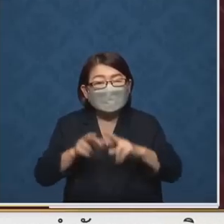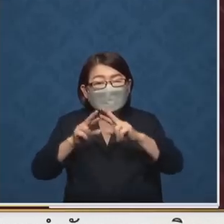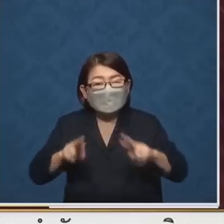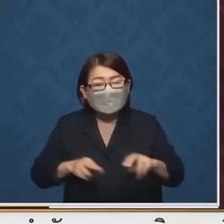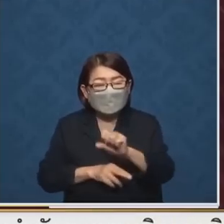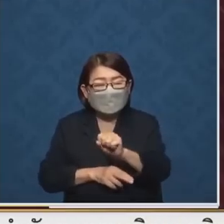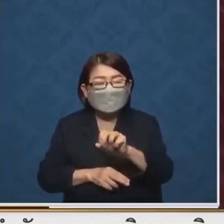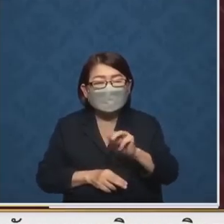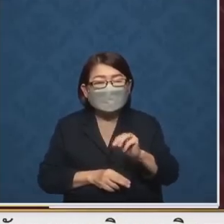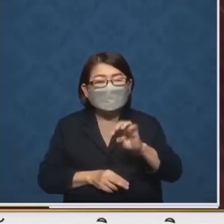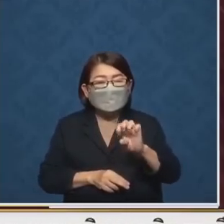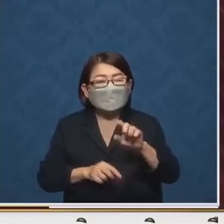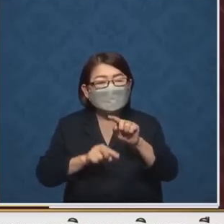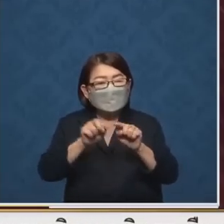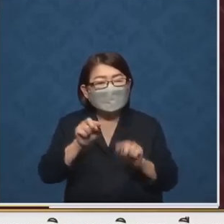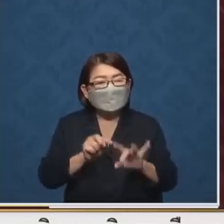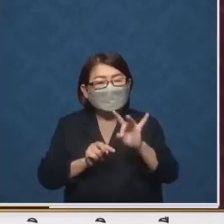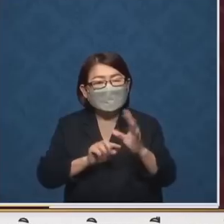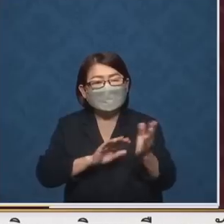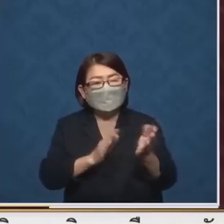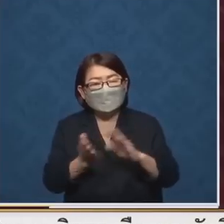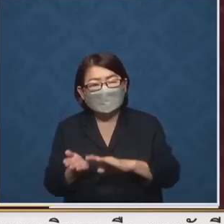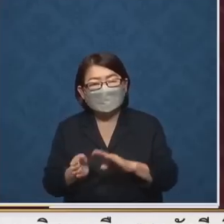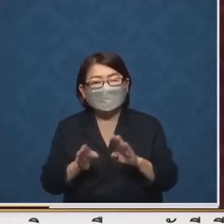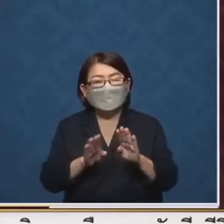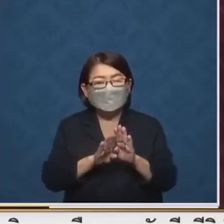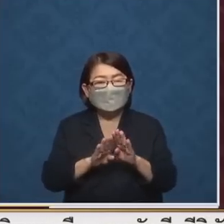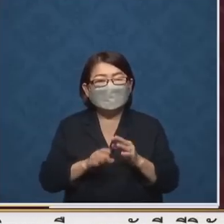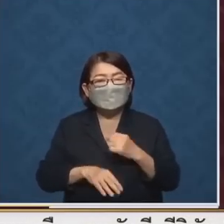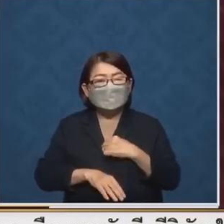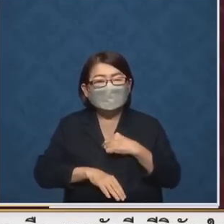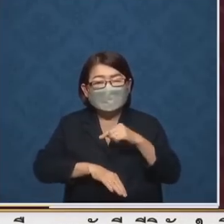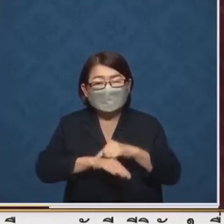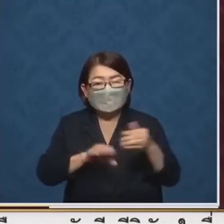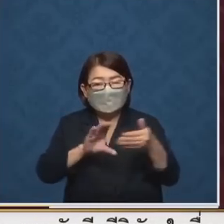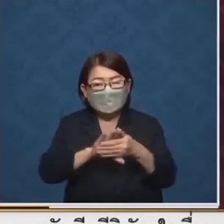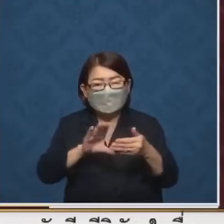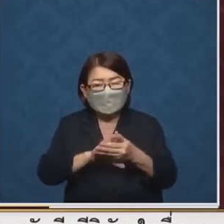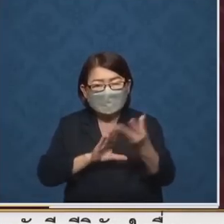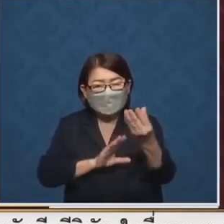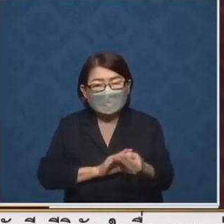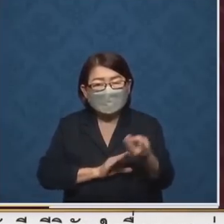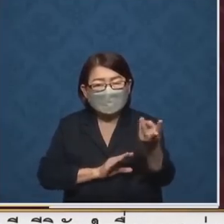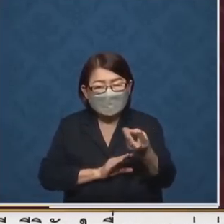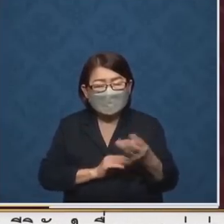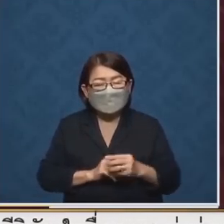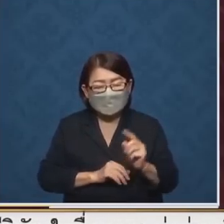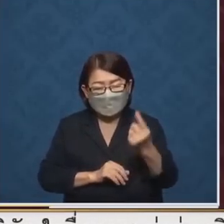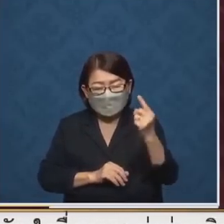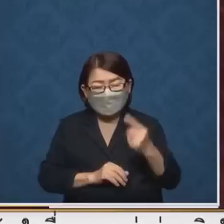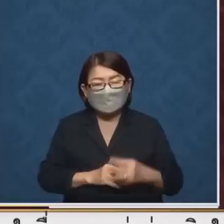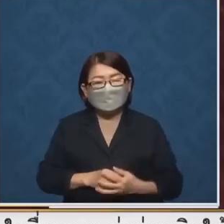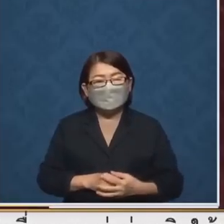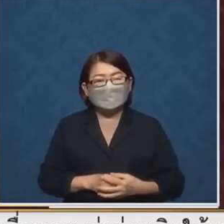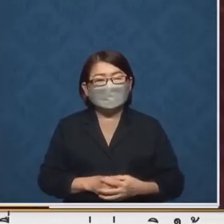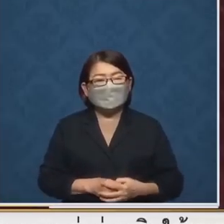ของประเทศไทยจะล้มละลายครับผมหรออ 2-3 สไลนไม่กสไนแล้นะครั ใช้ต่อนดหนครั